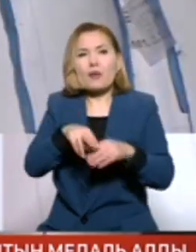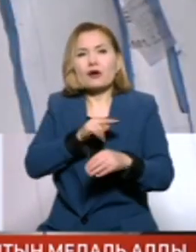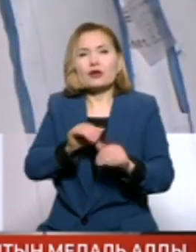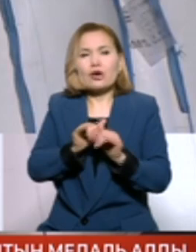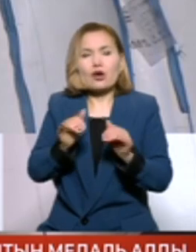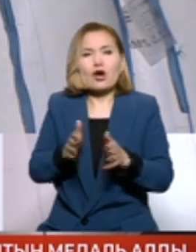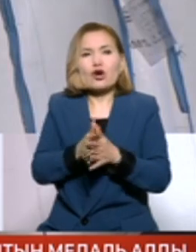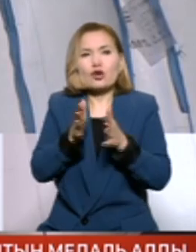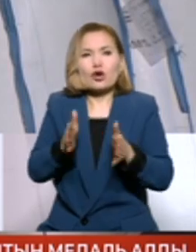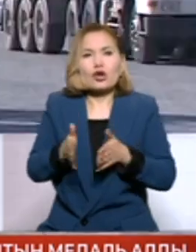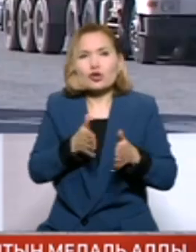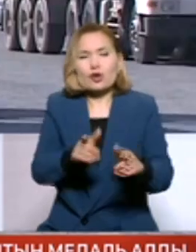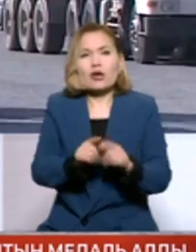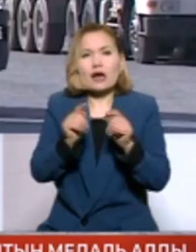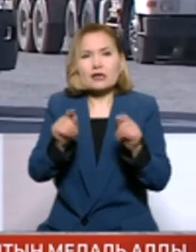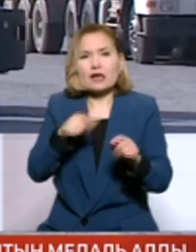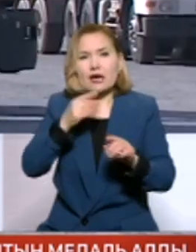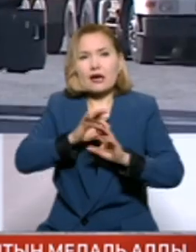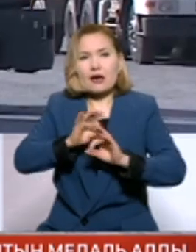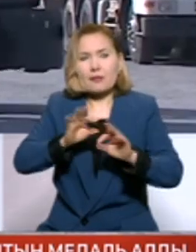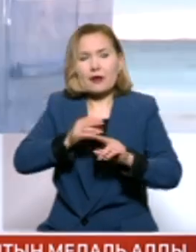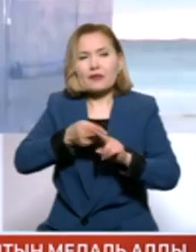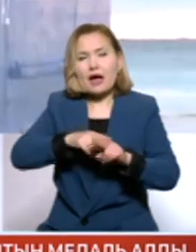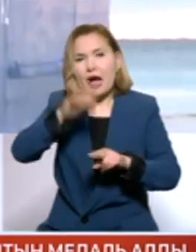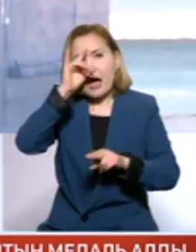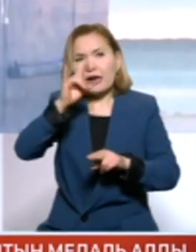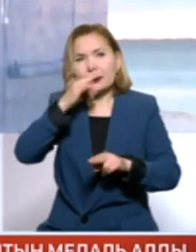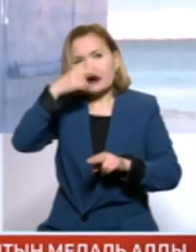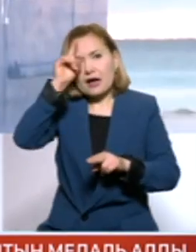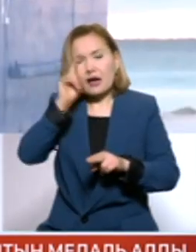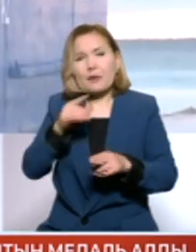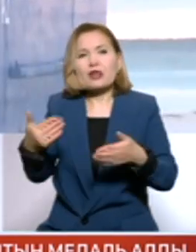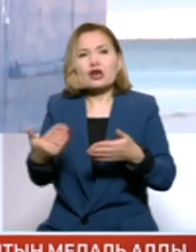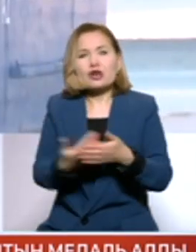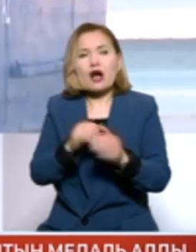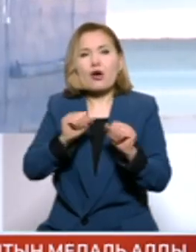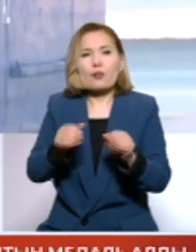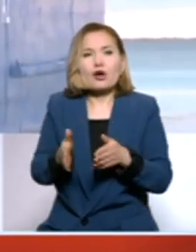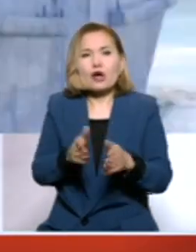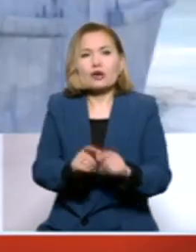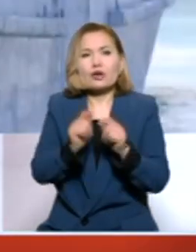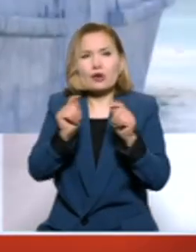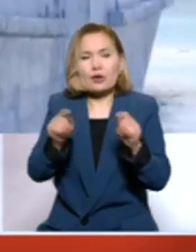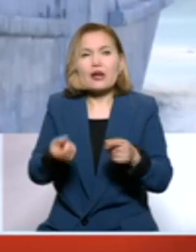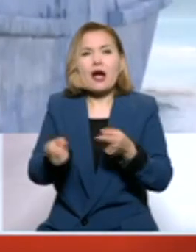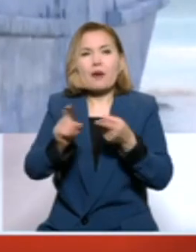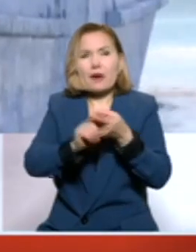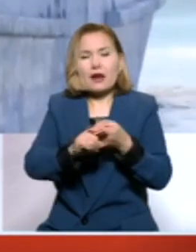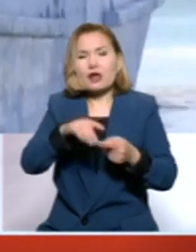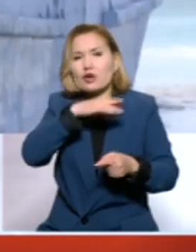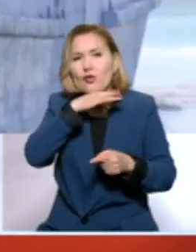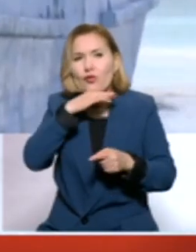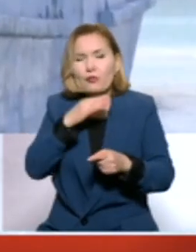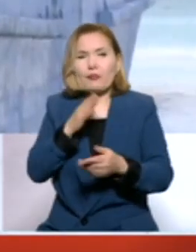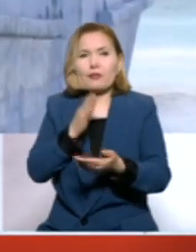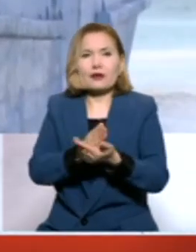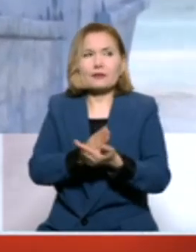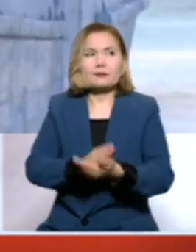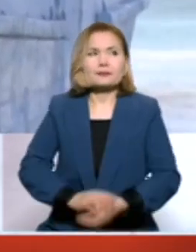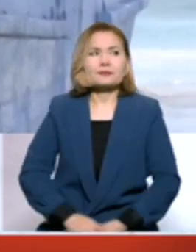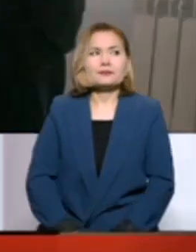дамытуға жол ашатын айтты. Сарапшыларда екі ел арасында жаңа мүмкіндіктерге жол ашатын байланыс көп екенін